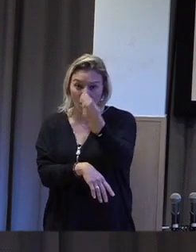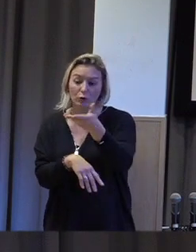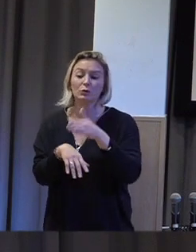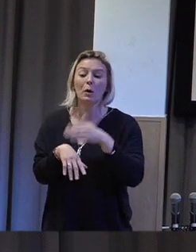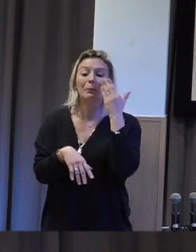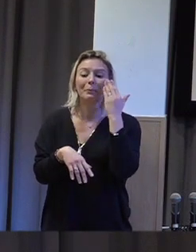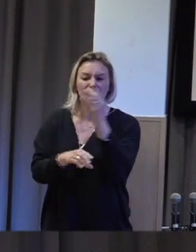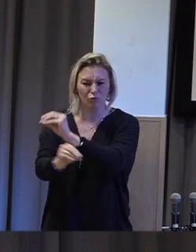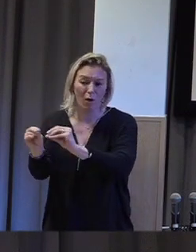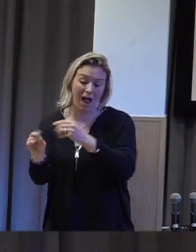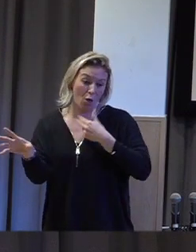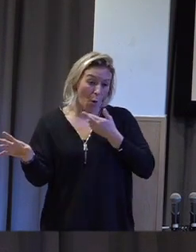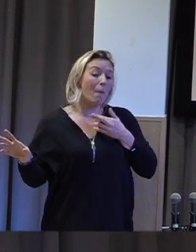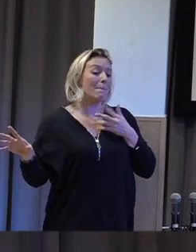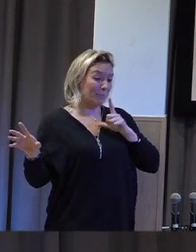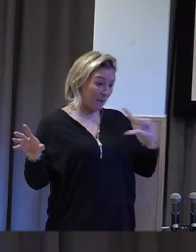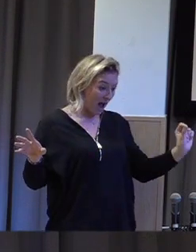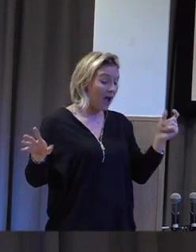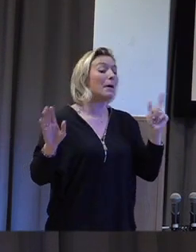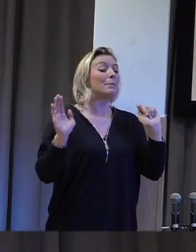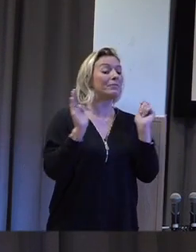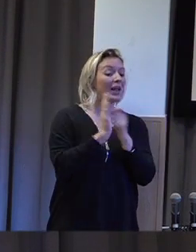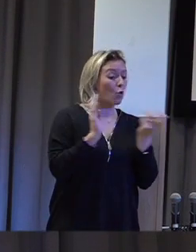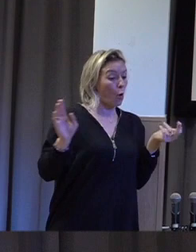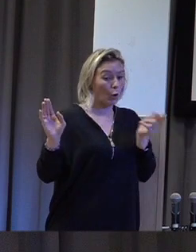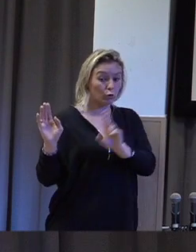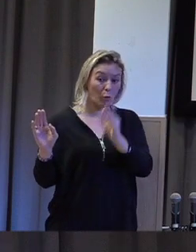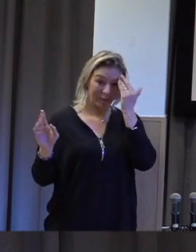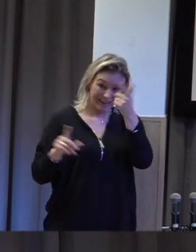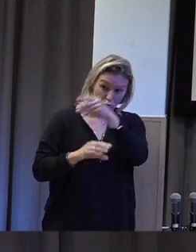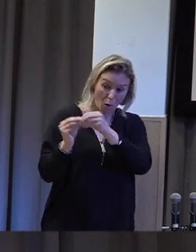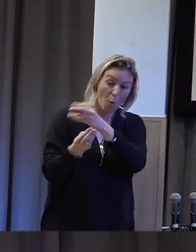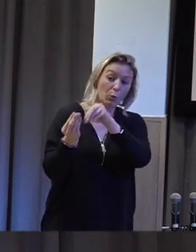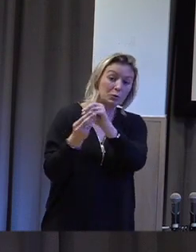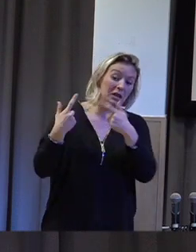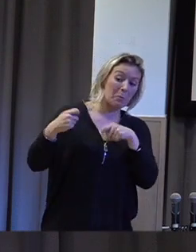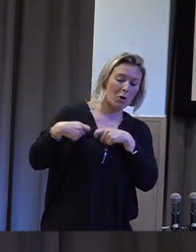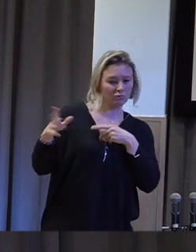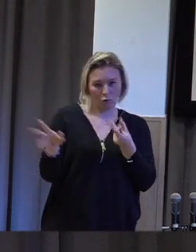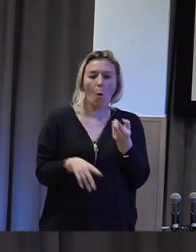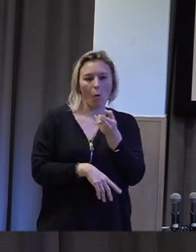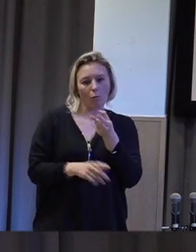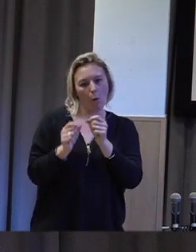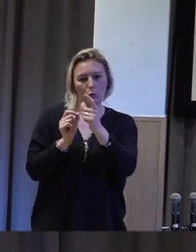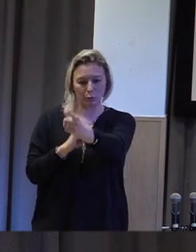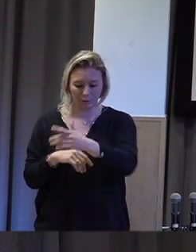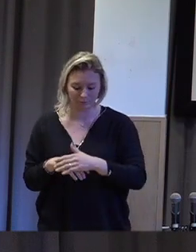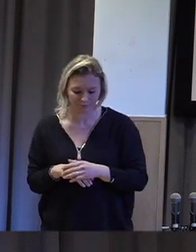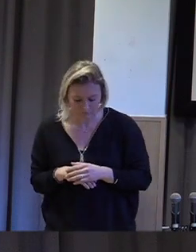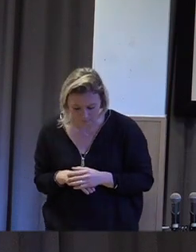mon retour. » Lesquels de ces trois te semblent avoir été le prochain de celui qui était tombé au milieu des